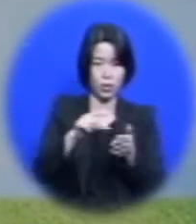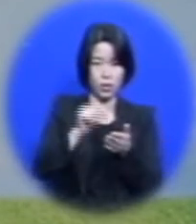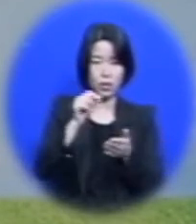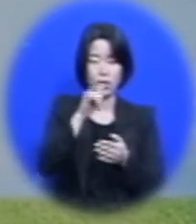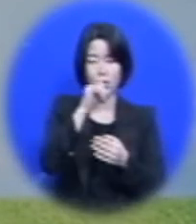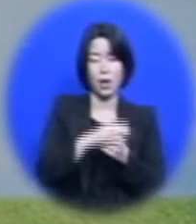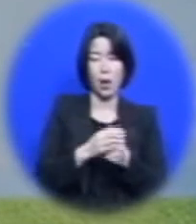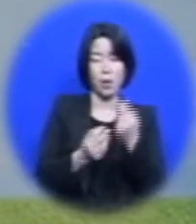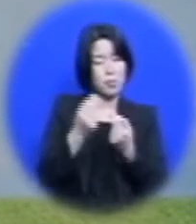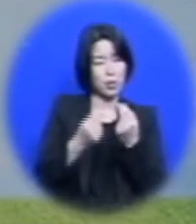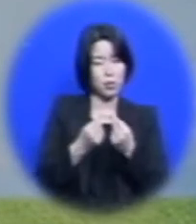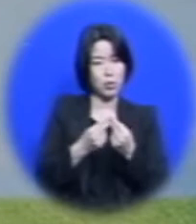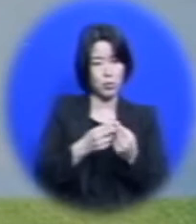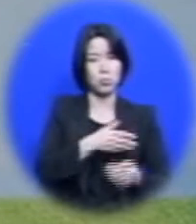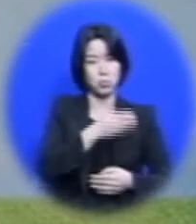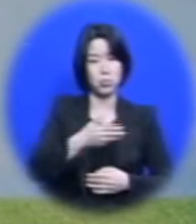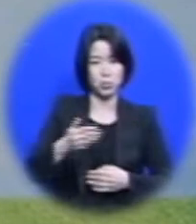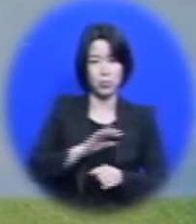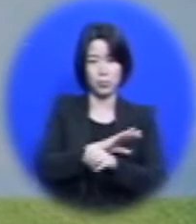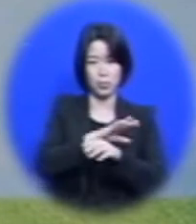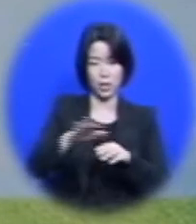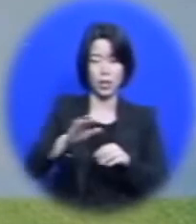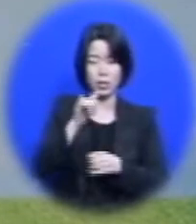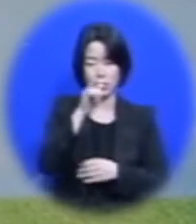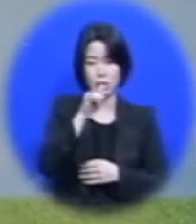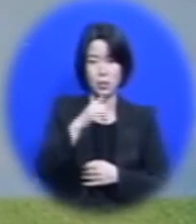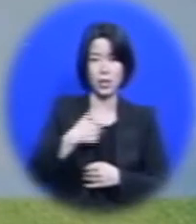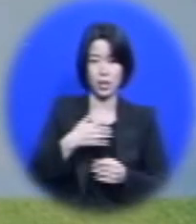비교적 순탄한 삶이었음에도 내게는 아주